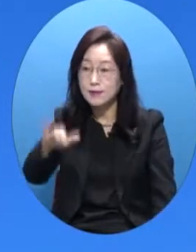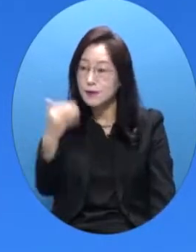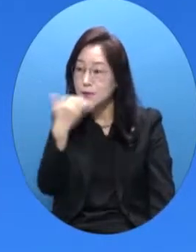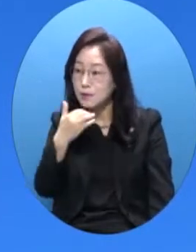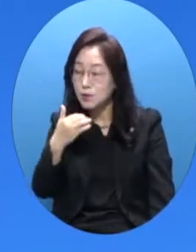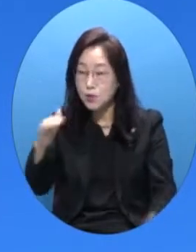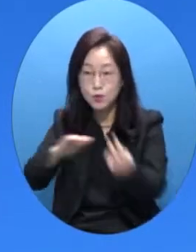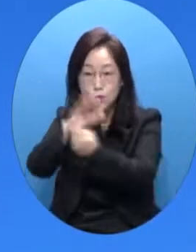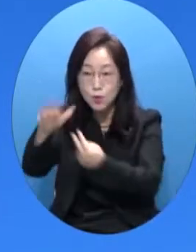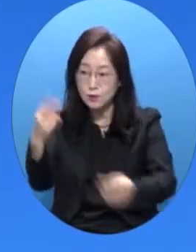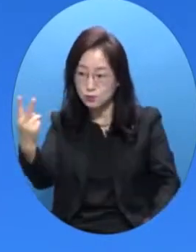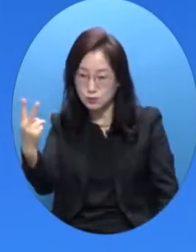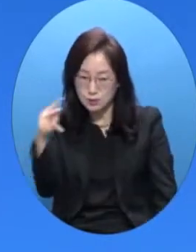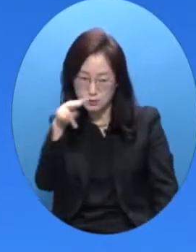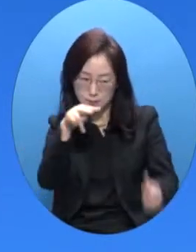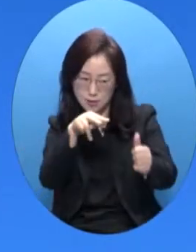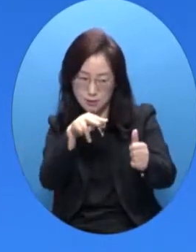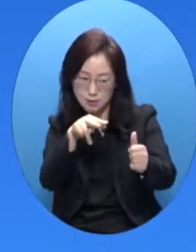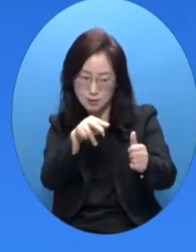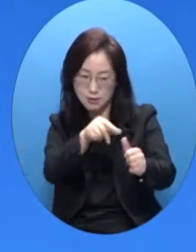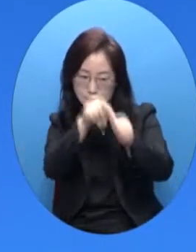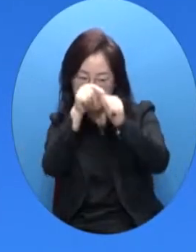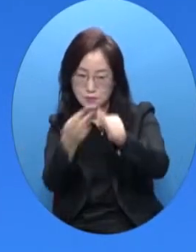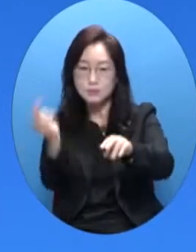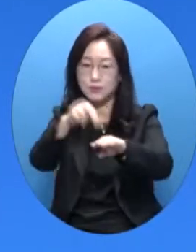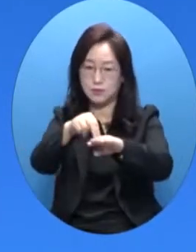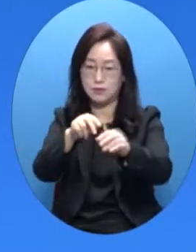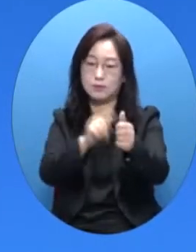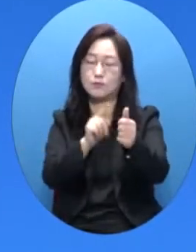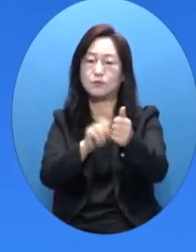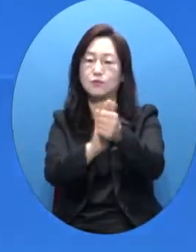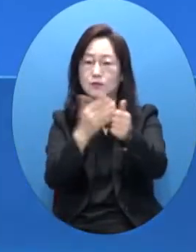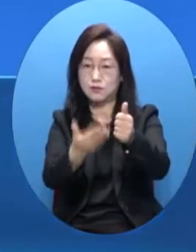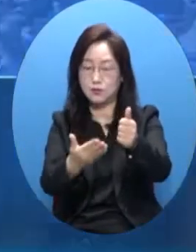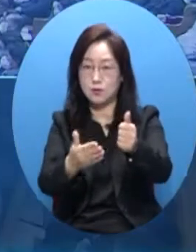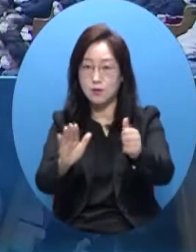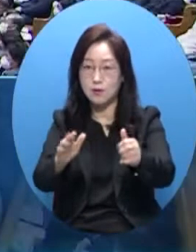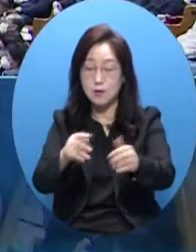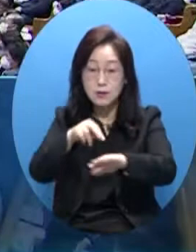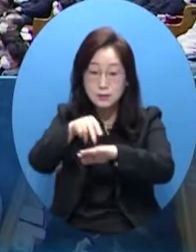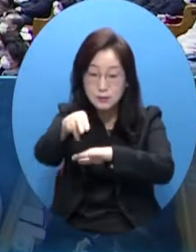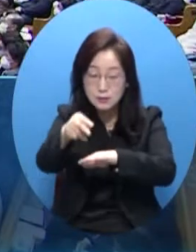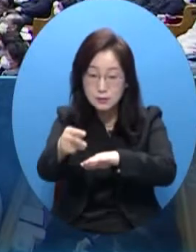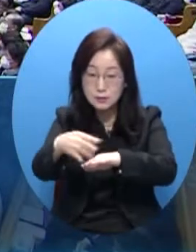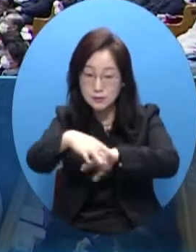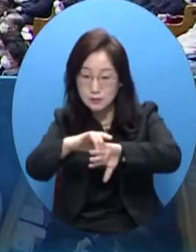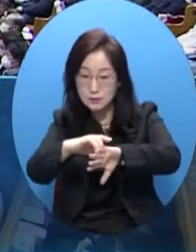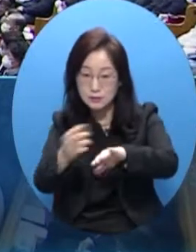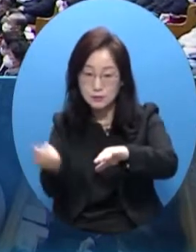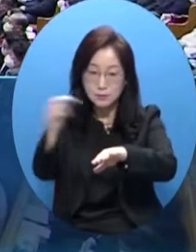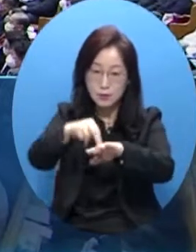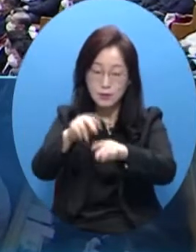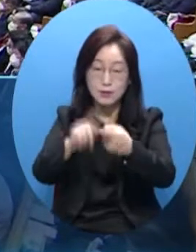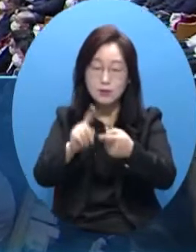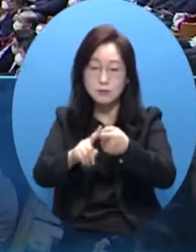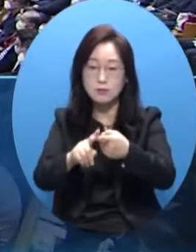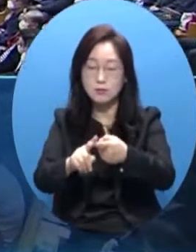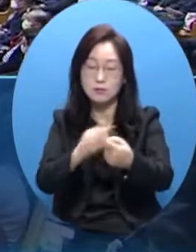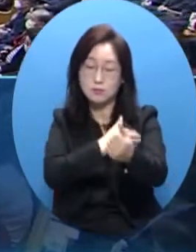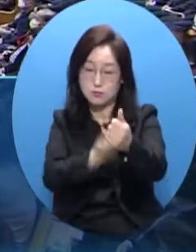그를 일으켰습니다. 오늘 말씀 보니까 못 걷게 된 사람을 일으키는 능력에 대해서 성경은 말씀합니다. 베드로와